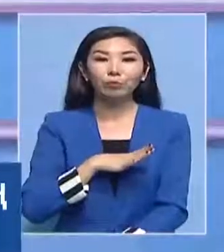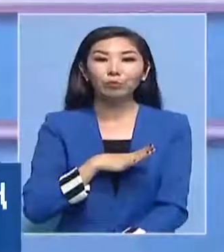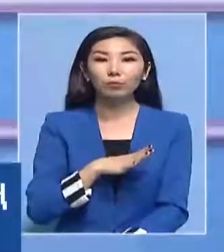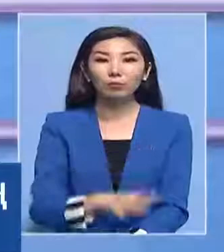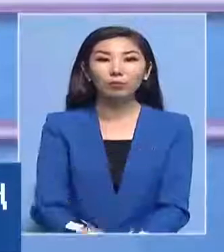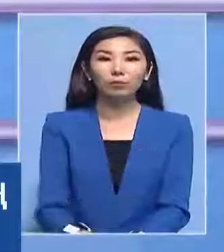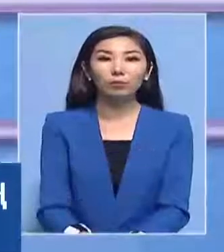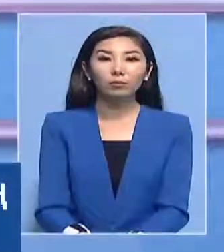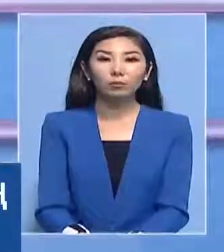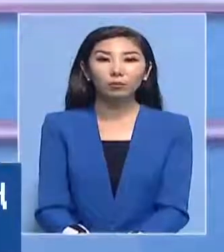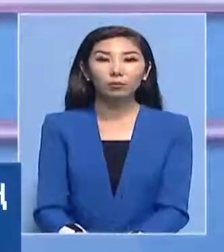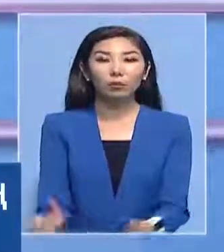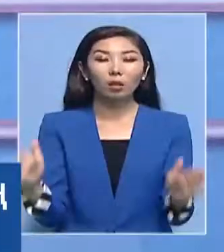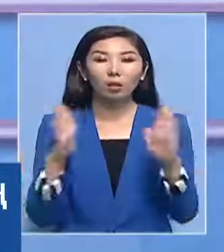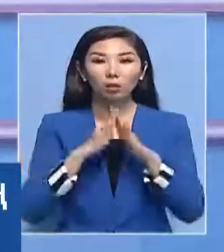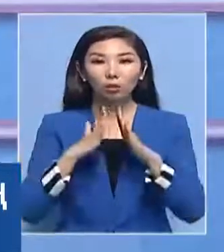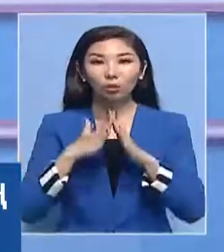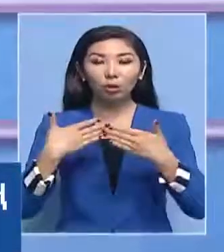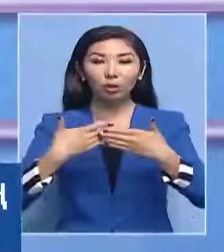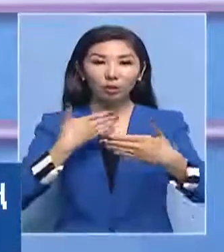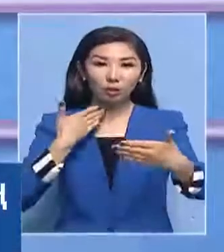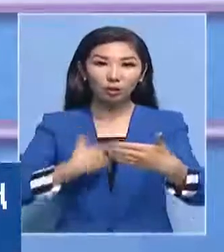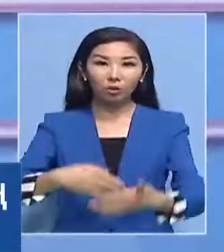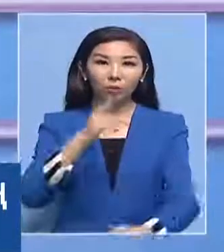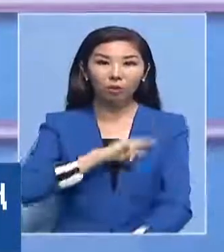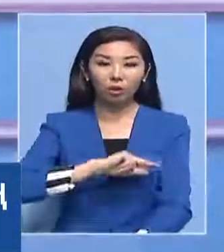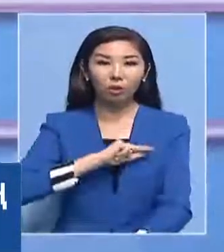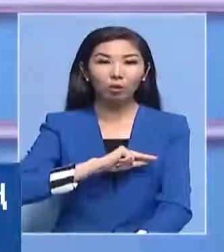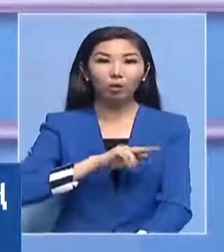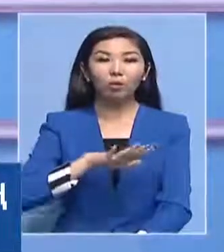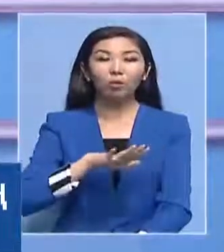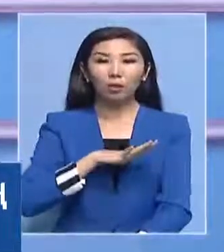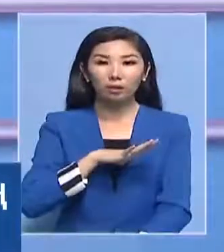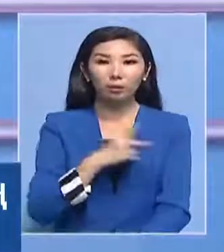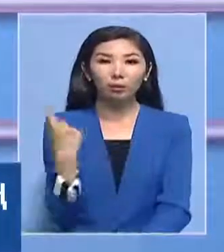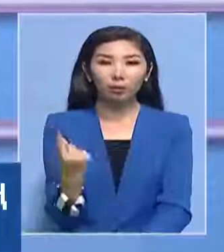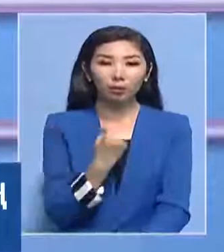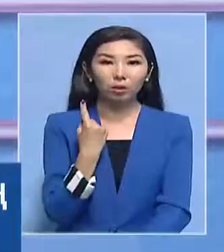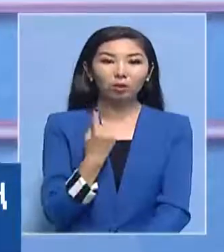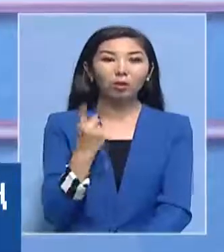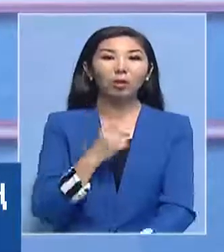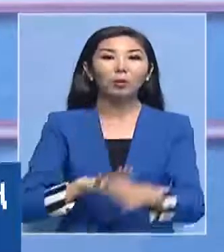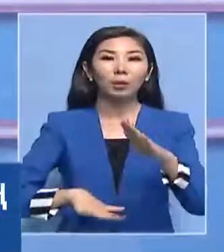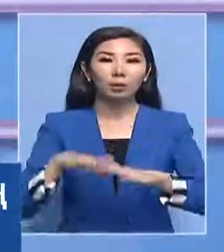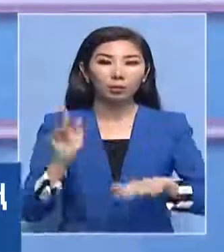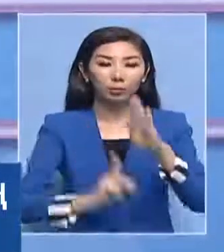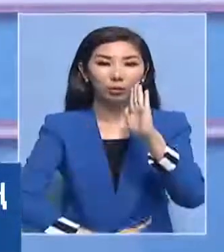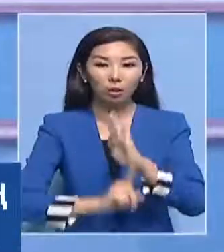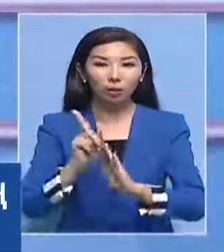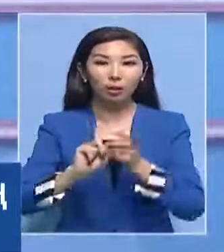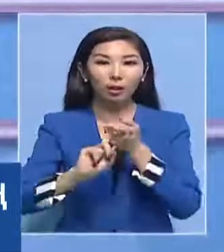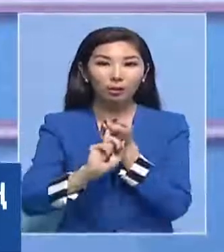енді осы үйден қашықтан жұмыс жасау осы кезде бірінші рет қолға алынды ғой. Соған